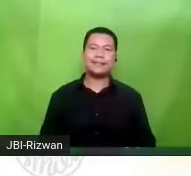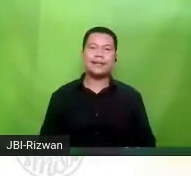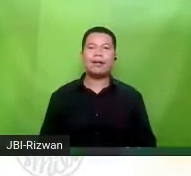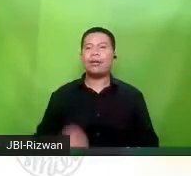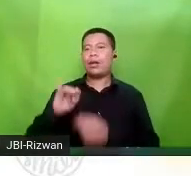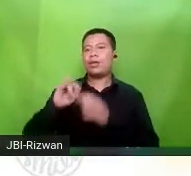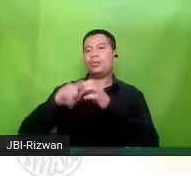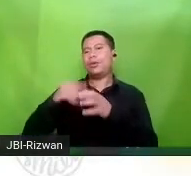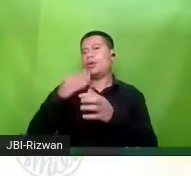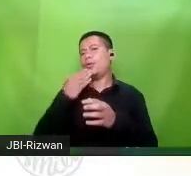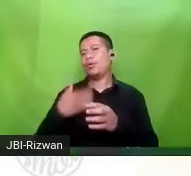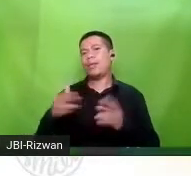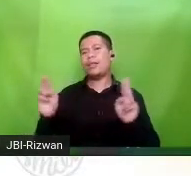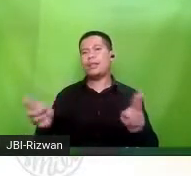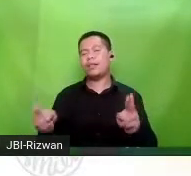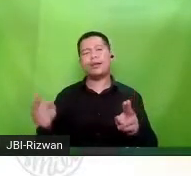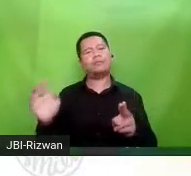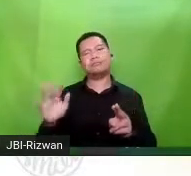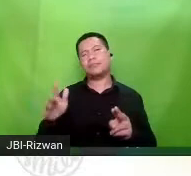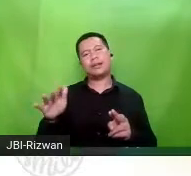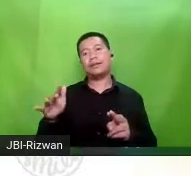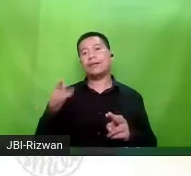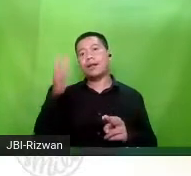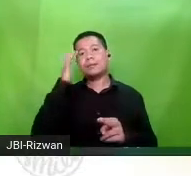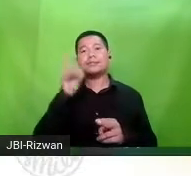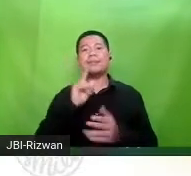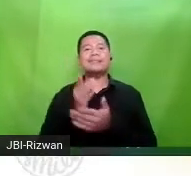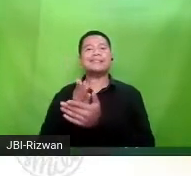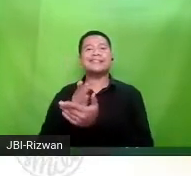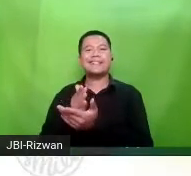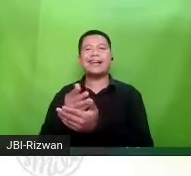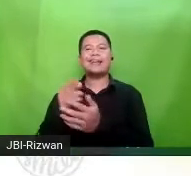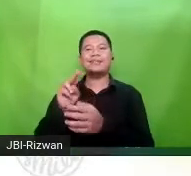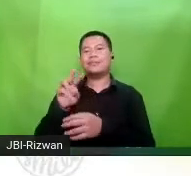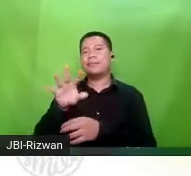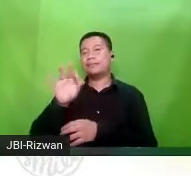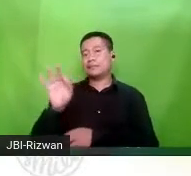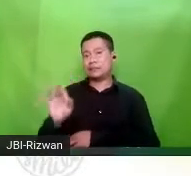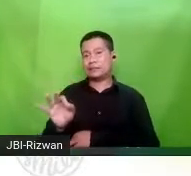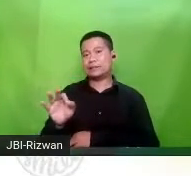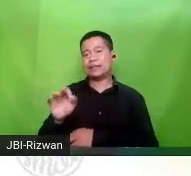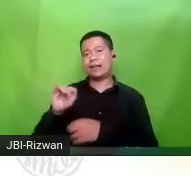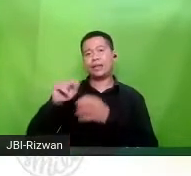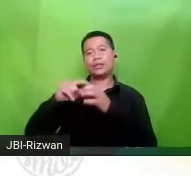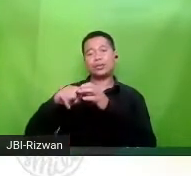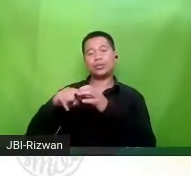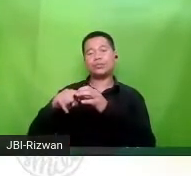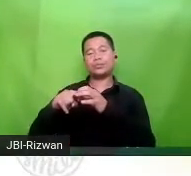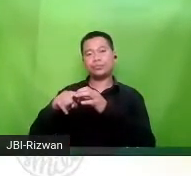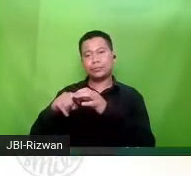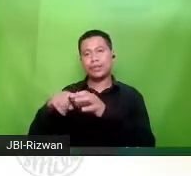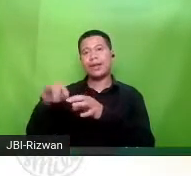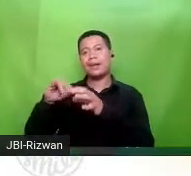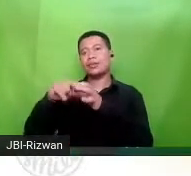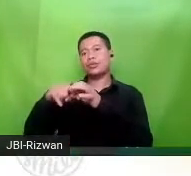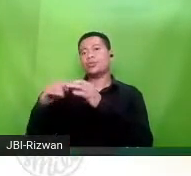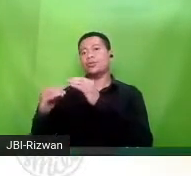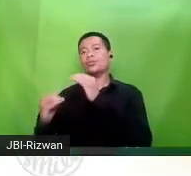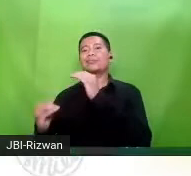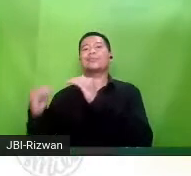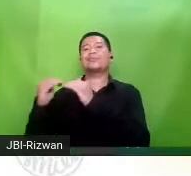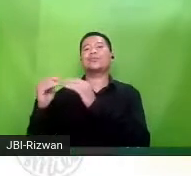normal. Karena sisanya yang 25%, angka IQ-nya tidak juga berada di posisi normal.